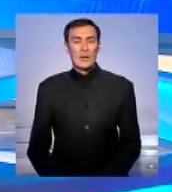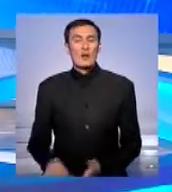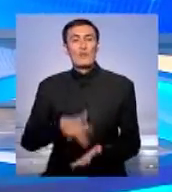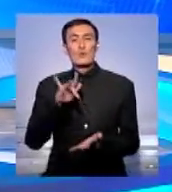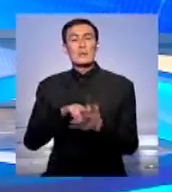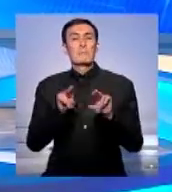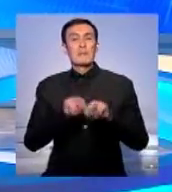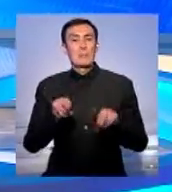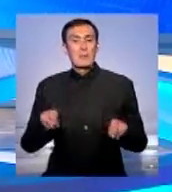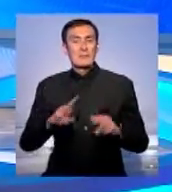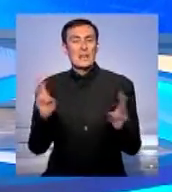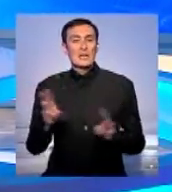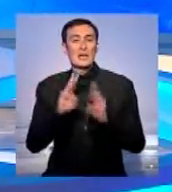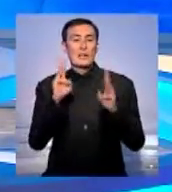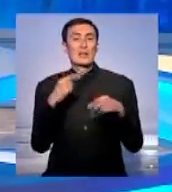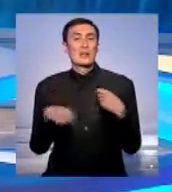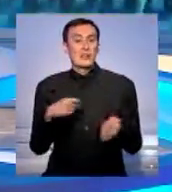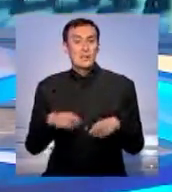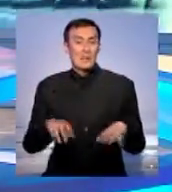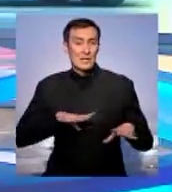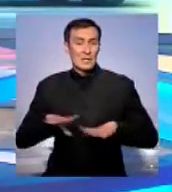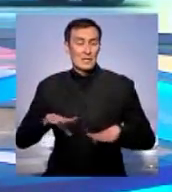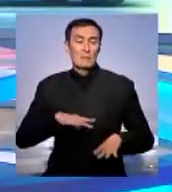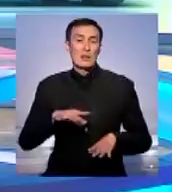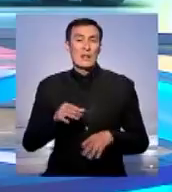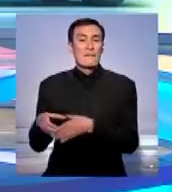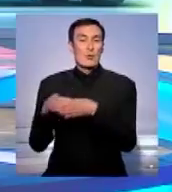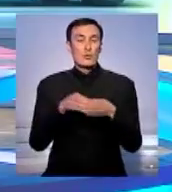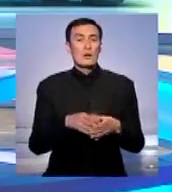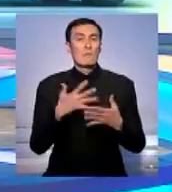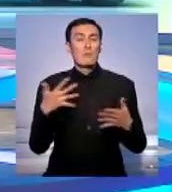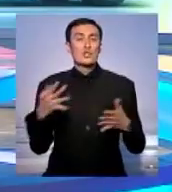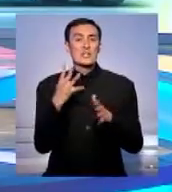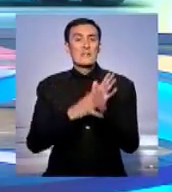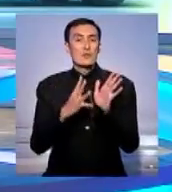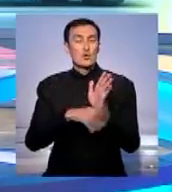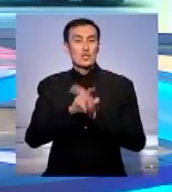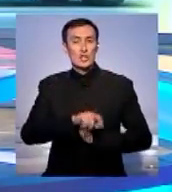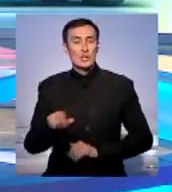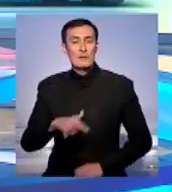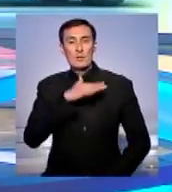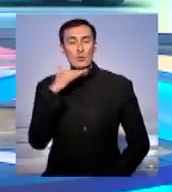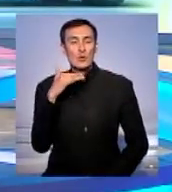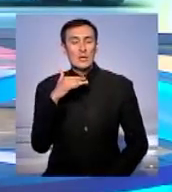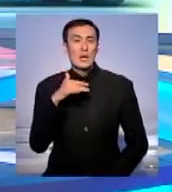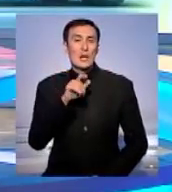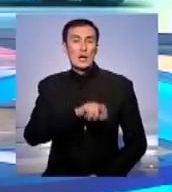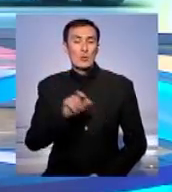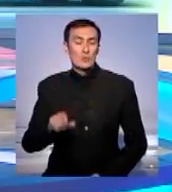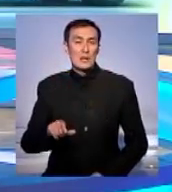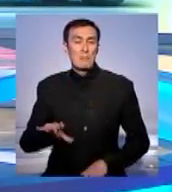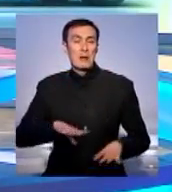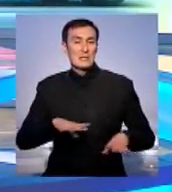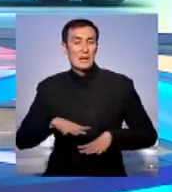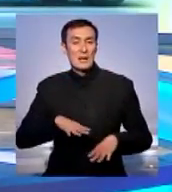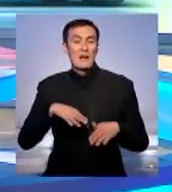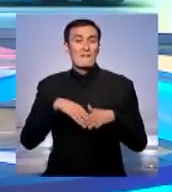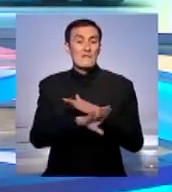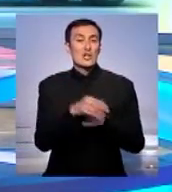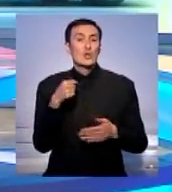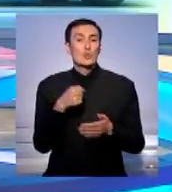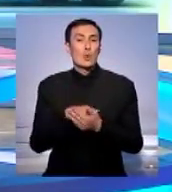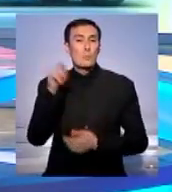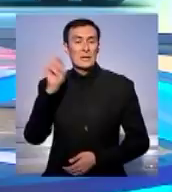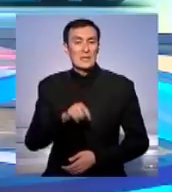В Петропавловске горел коммунальный рынок. Из здания эвакуировали больше 90 человек. Многие работники и посетители базара вышли еще до